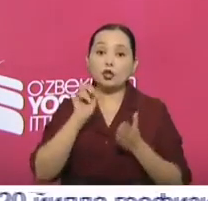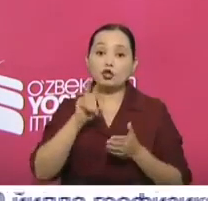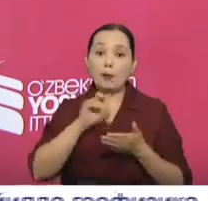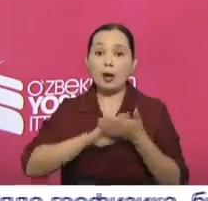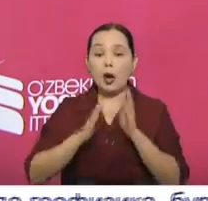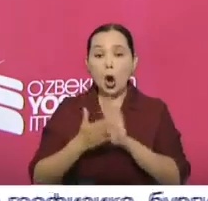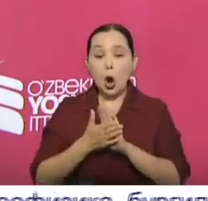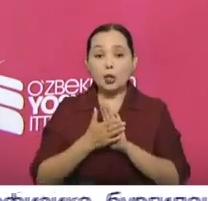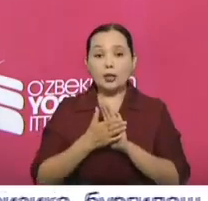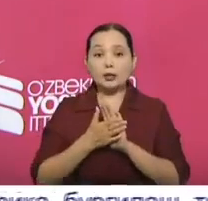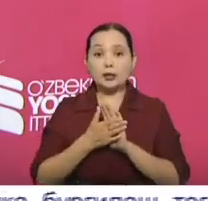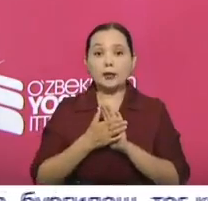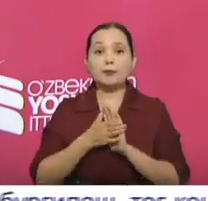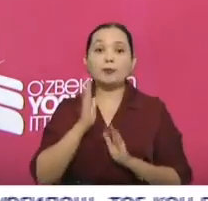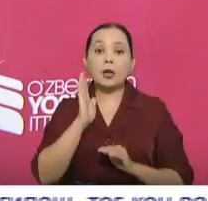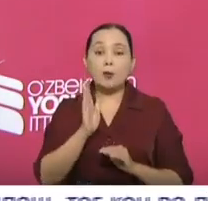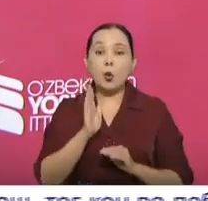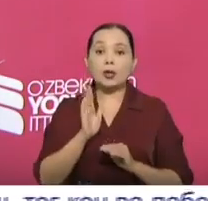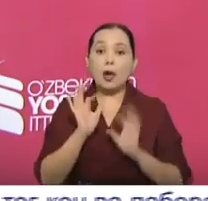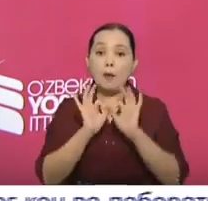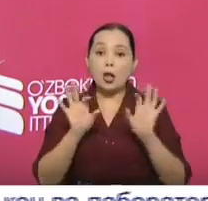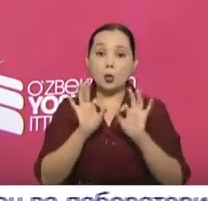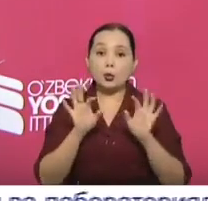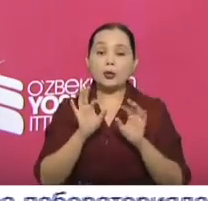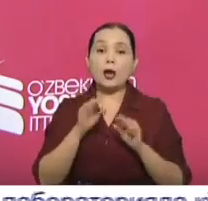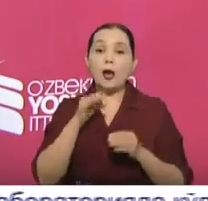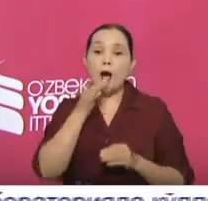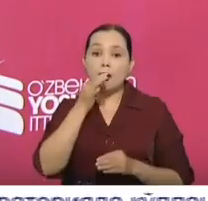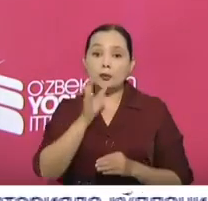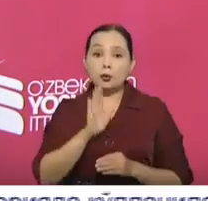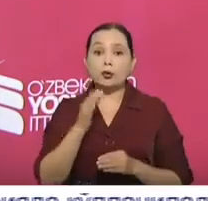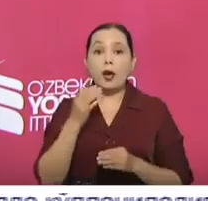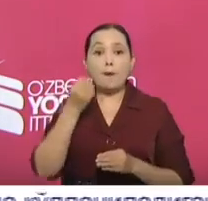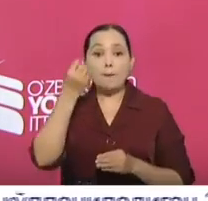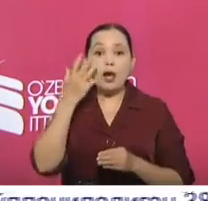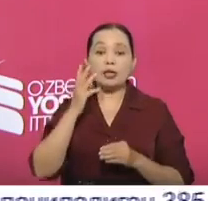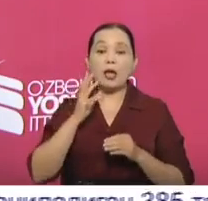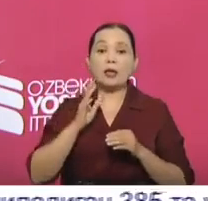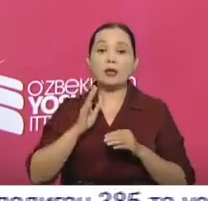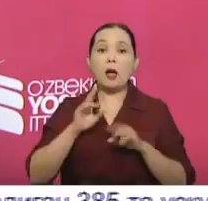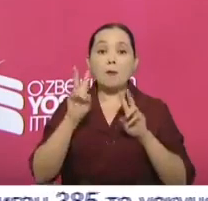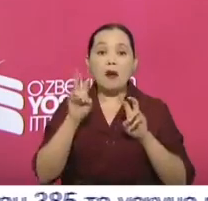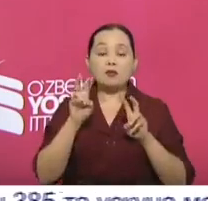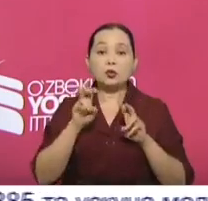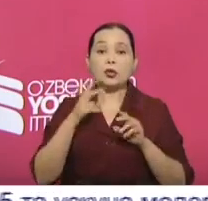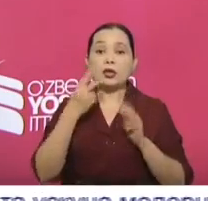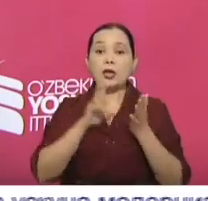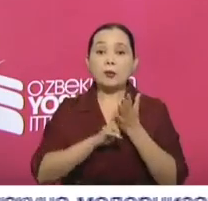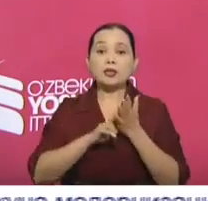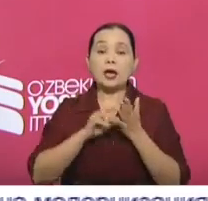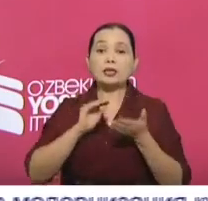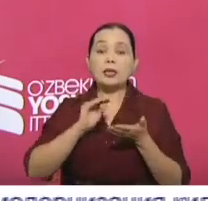holatiga bo'lgan ma'lumotlarni aytib o'taman. Aynan madaniyat falsafasi mavzusida 28